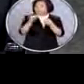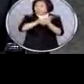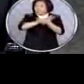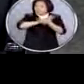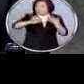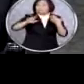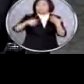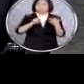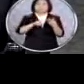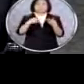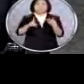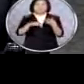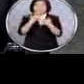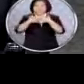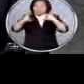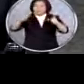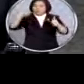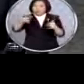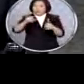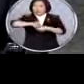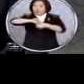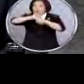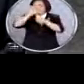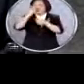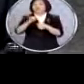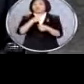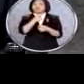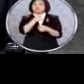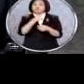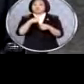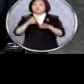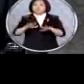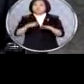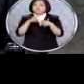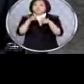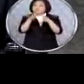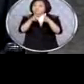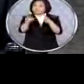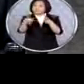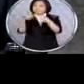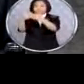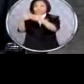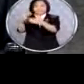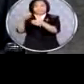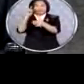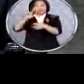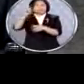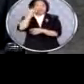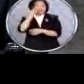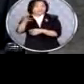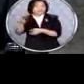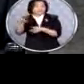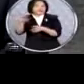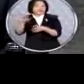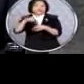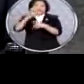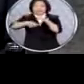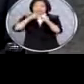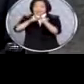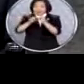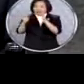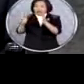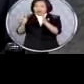速的这个发展。我们必须要了解得到，如果大陆可以上海这么快的10年之